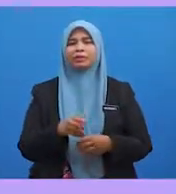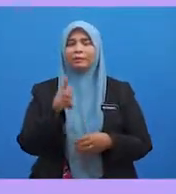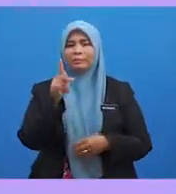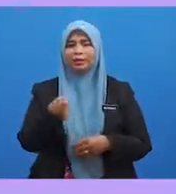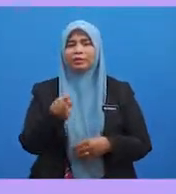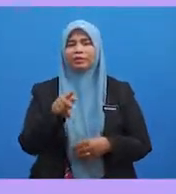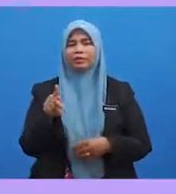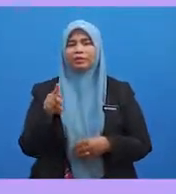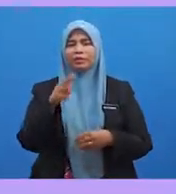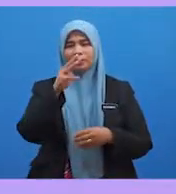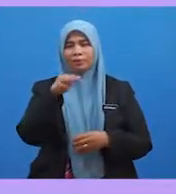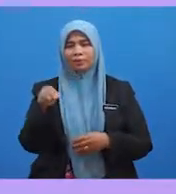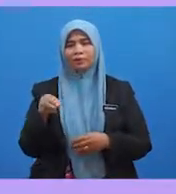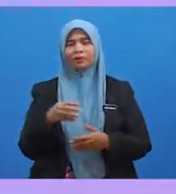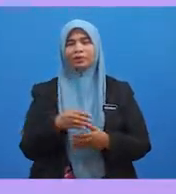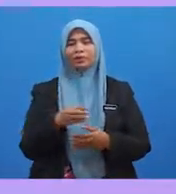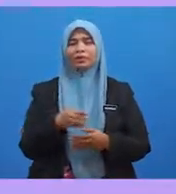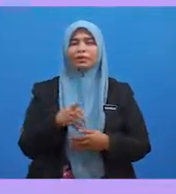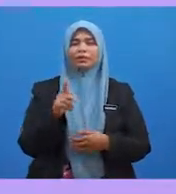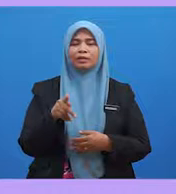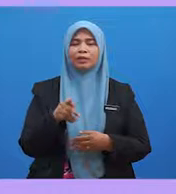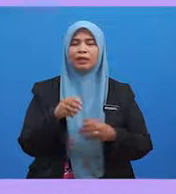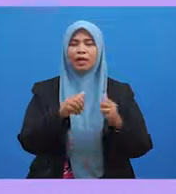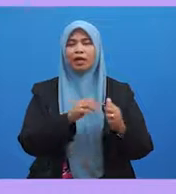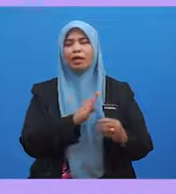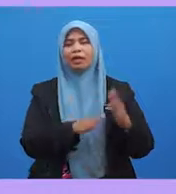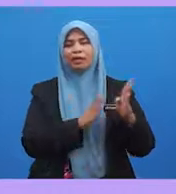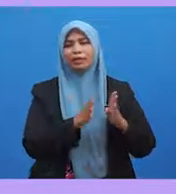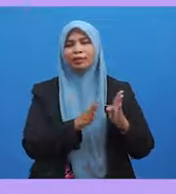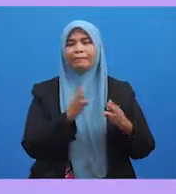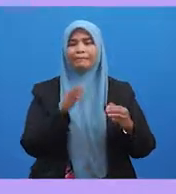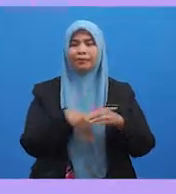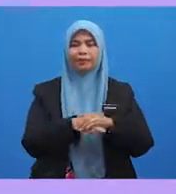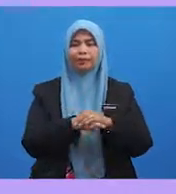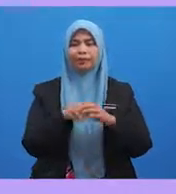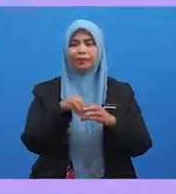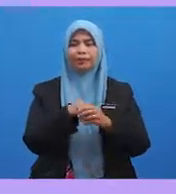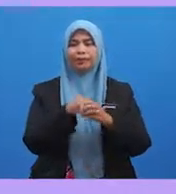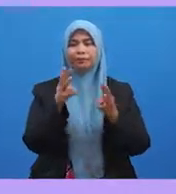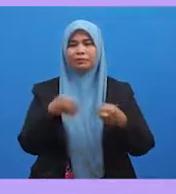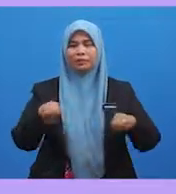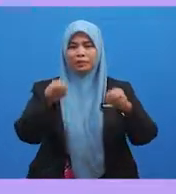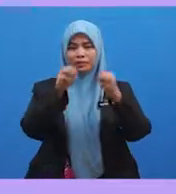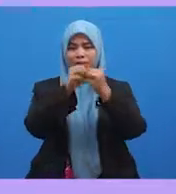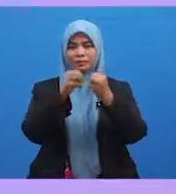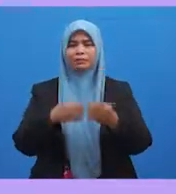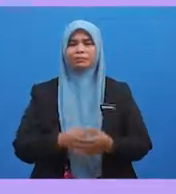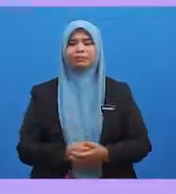Pastikan murid-murid terlebih dahulu memastikan adab-adab masuk ke dalam masjid